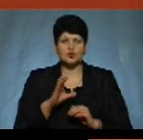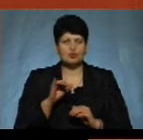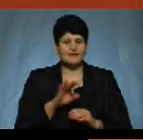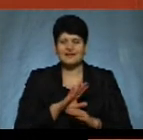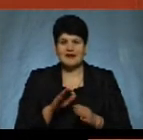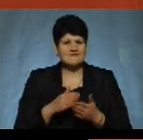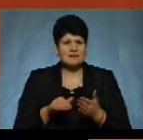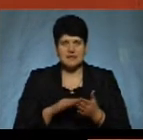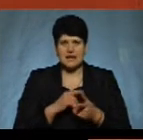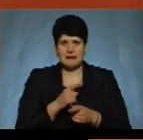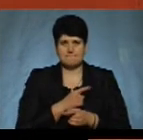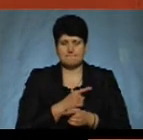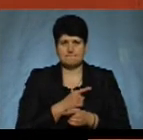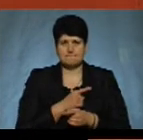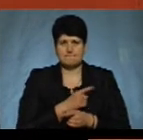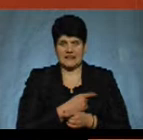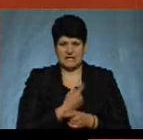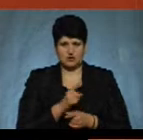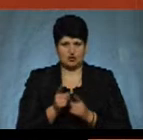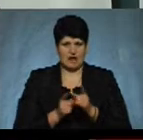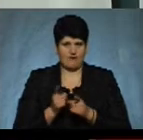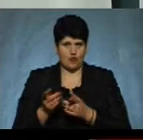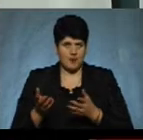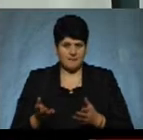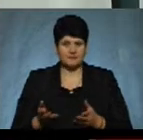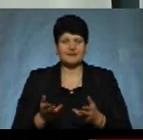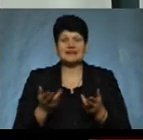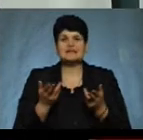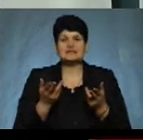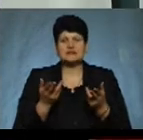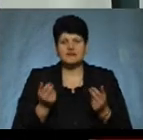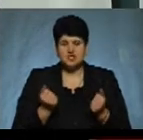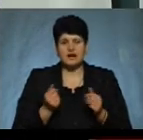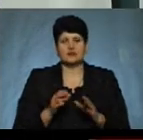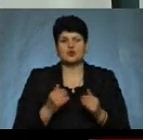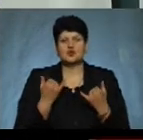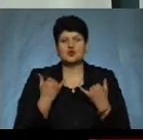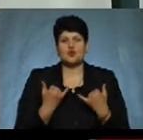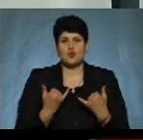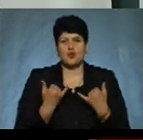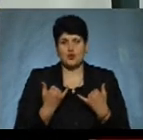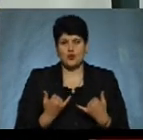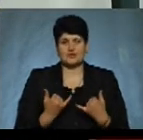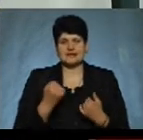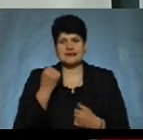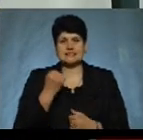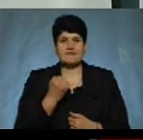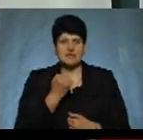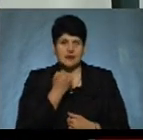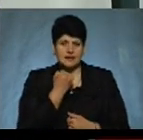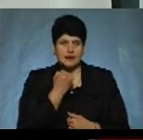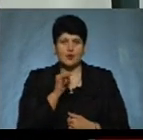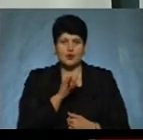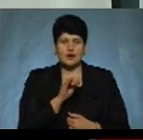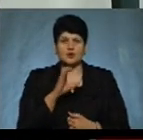далі, так, в такому ж встановленому плані, звичайно, в такому ж режимі? Звичайно, що сьогодні завдяки